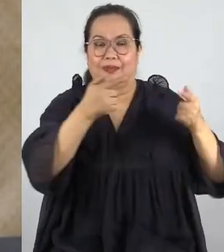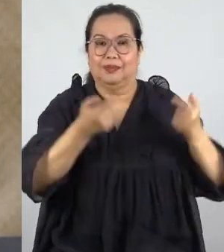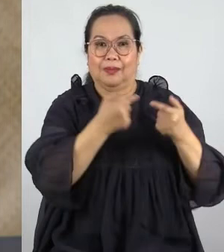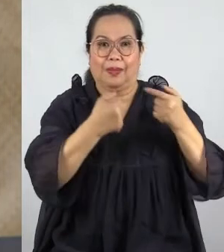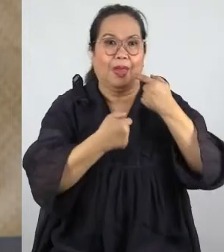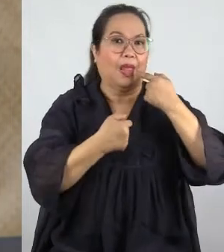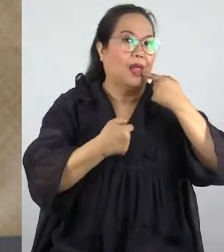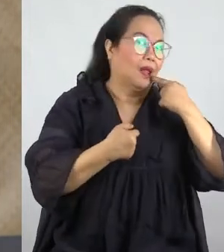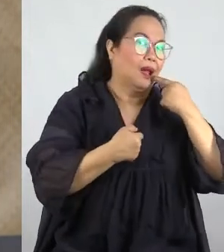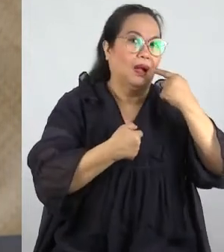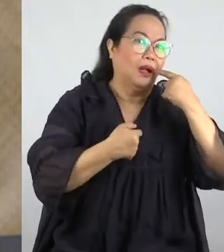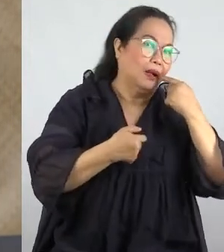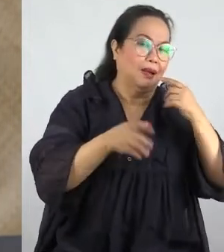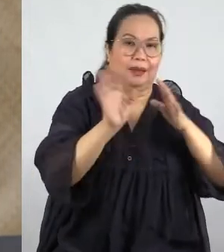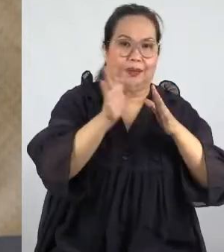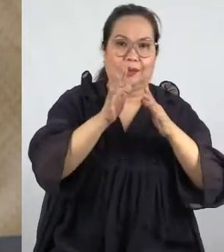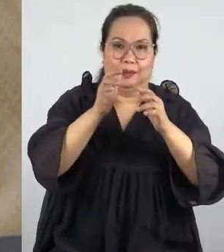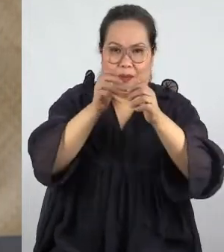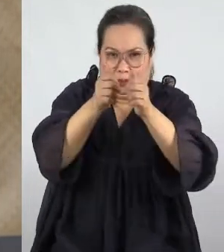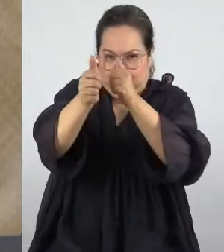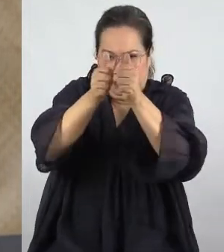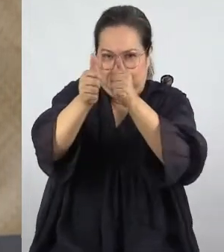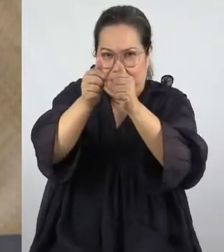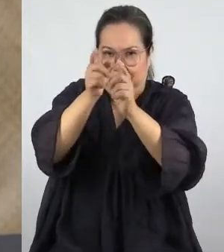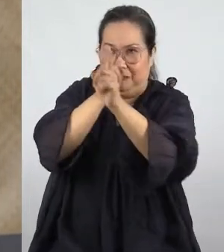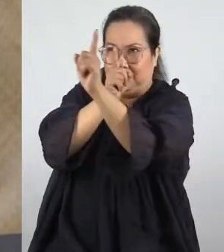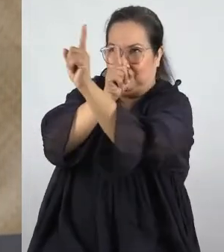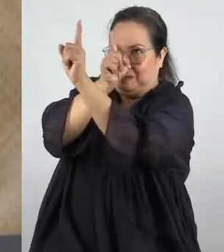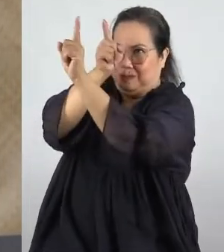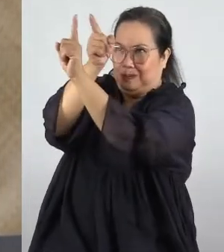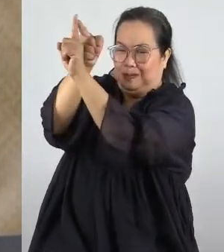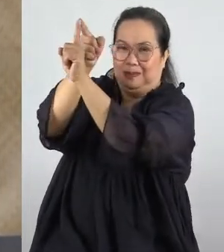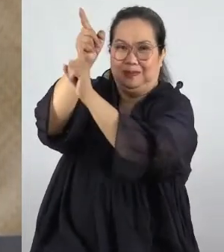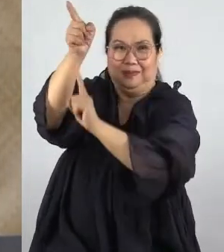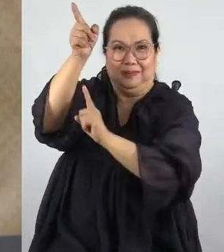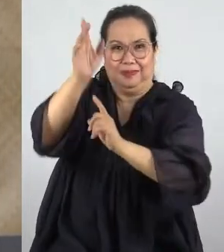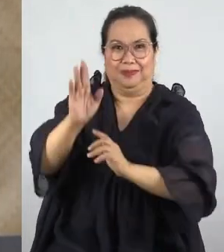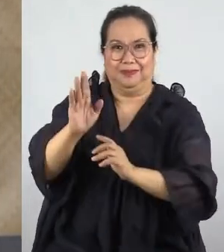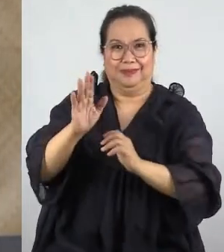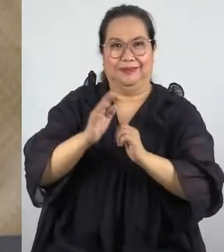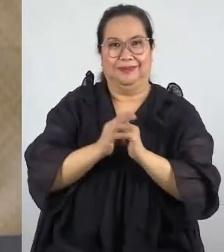at tinatakbo ang buhay ng pananampalataya.